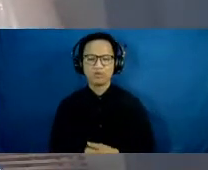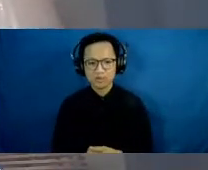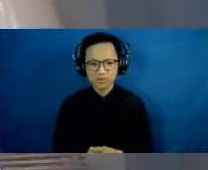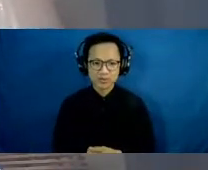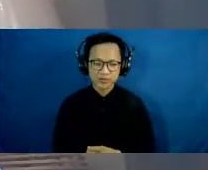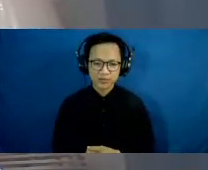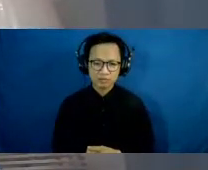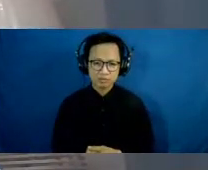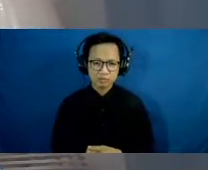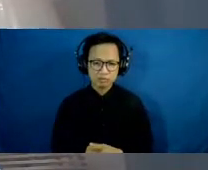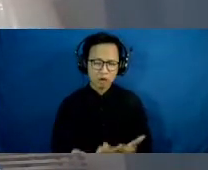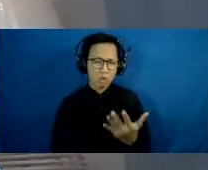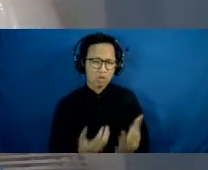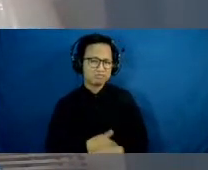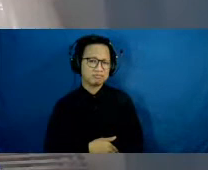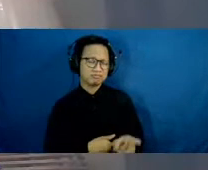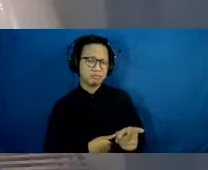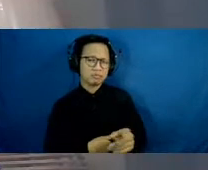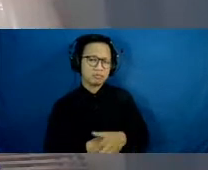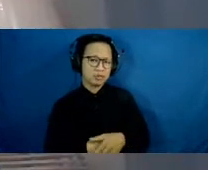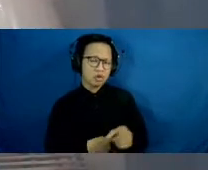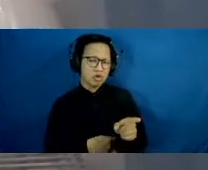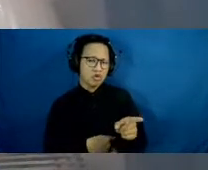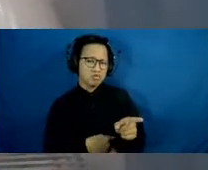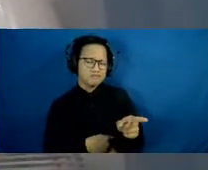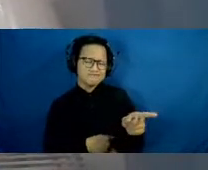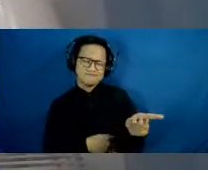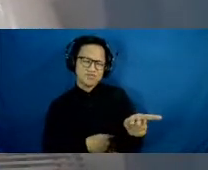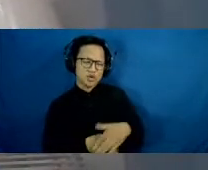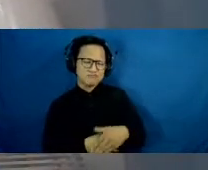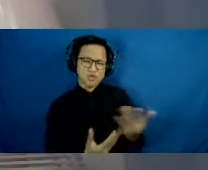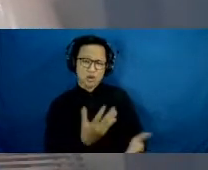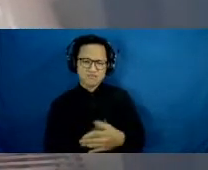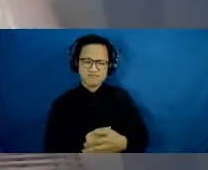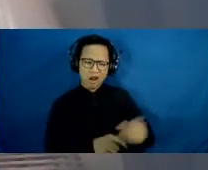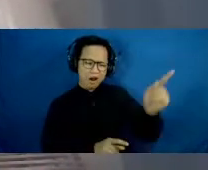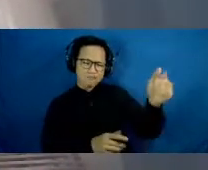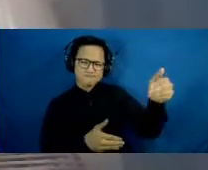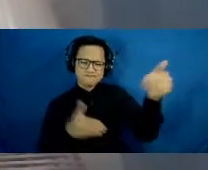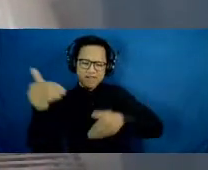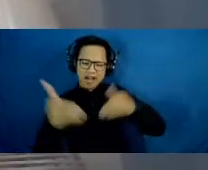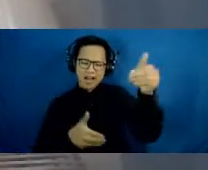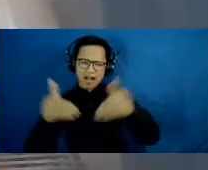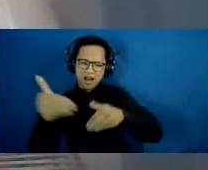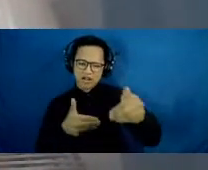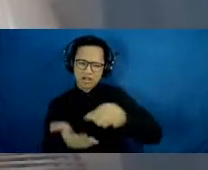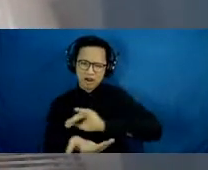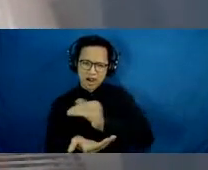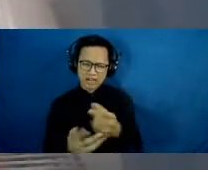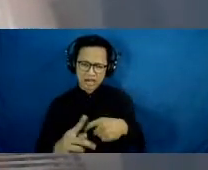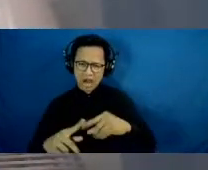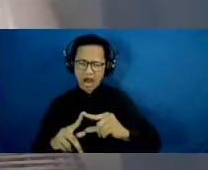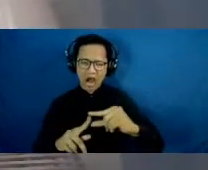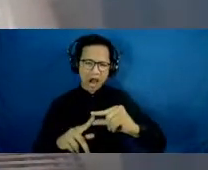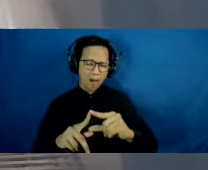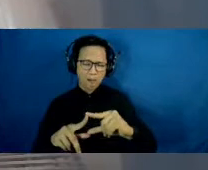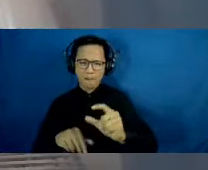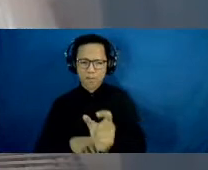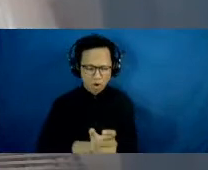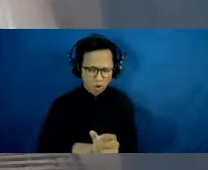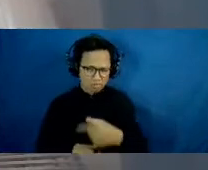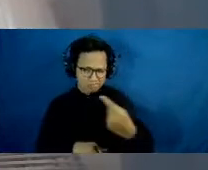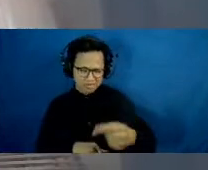belum tentu kita tahu dia akan setiap hari atau datang makan di Nasi Kapau Langganan. Tapi dari awal tuh kita udah bikin story. Begitu juga setiap kita mau launching